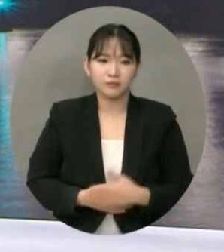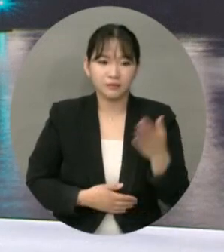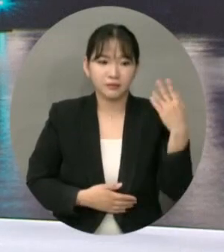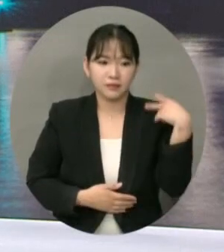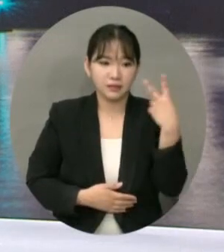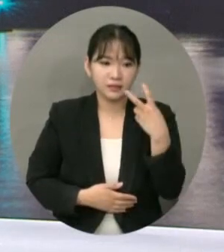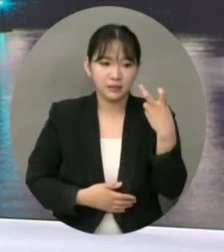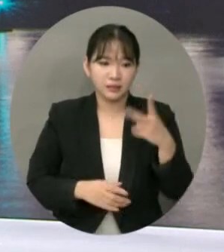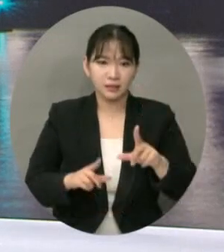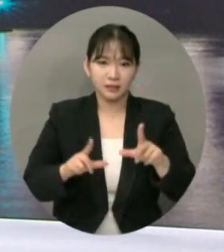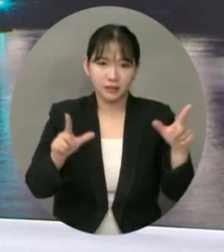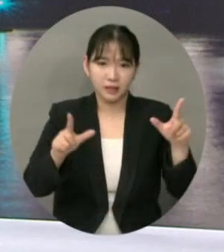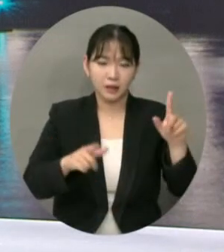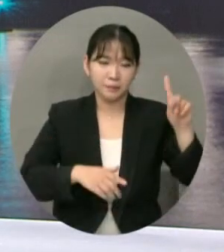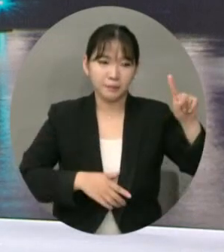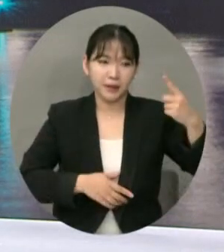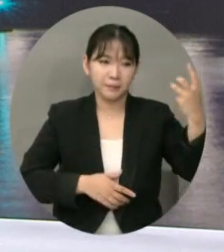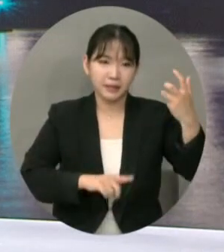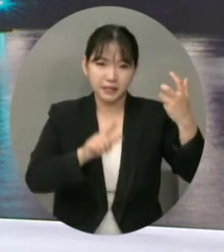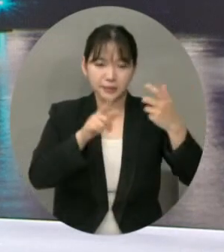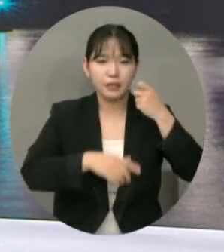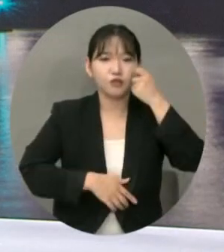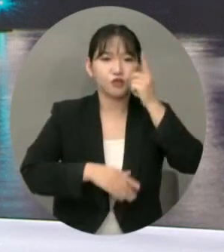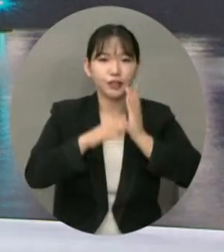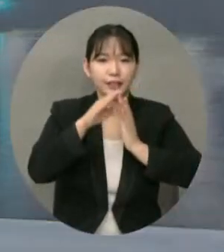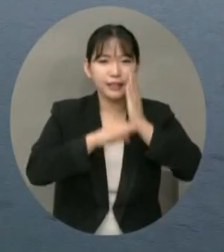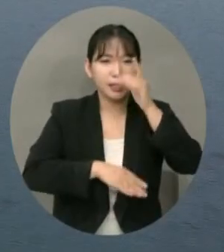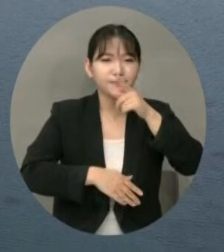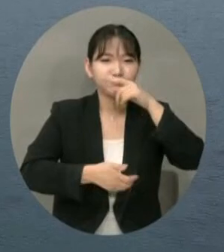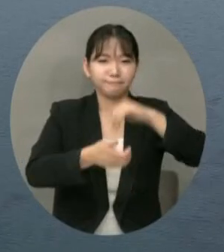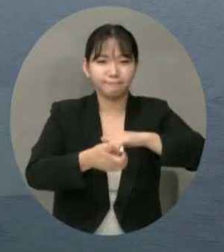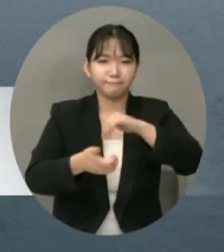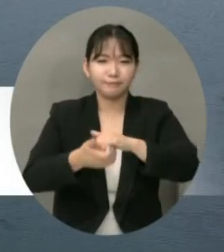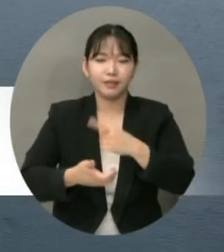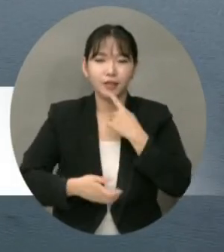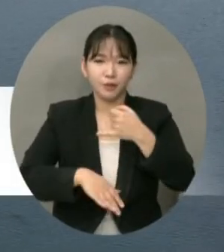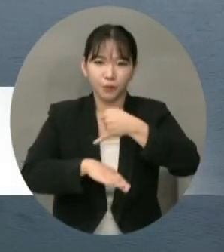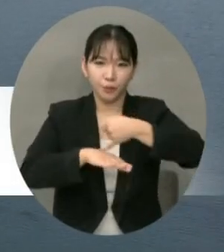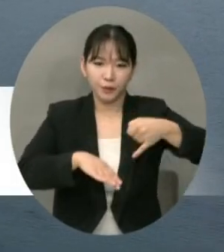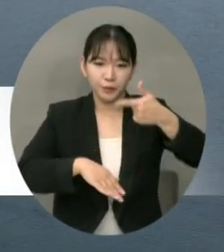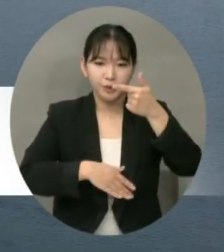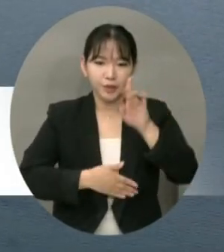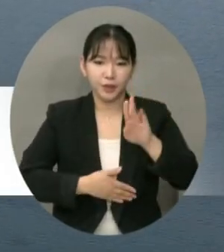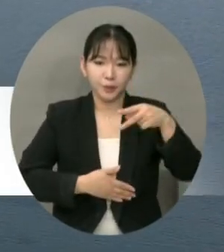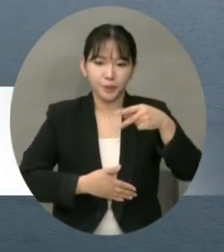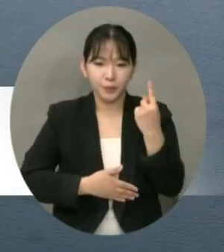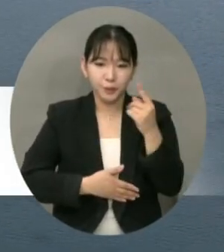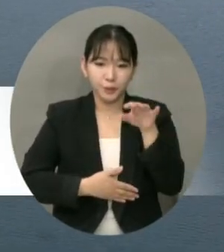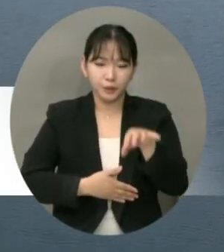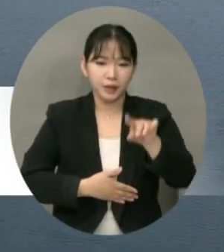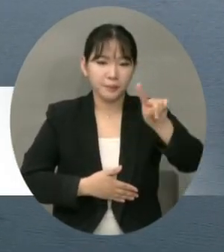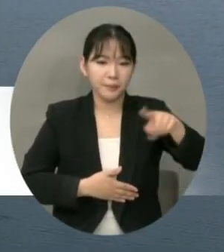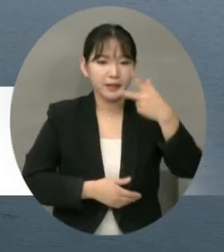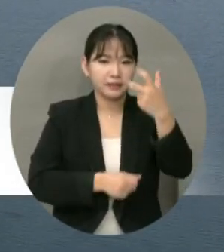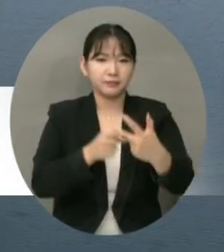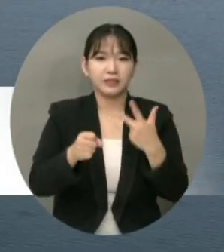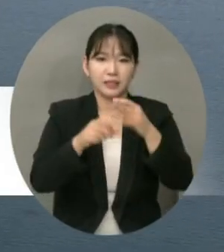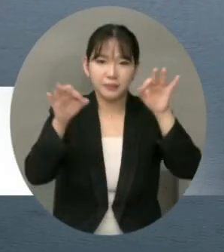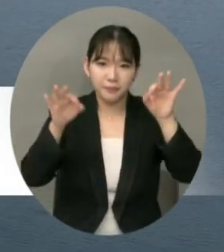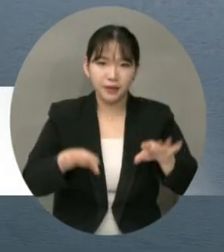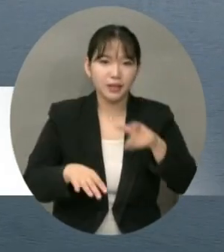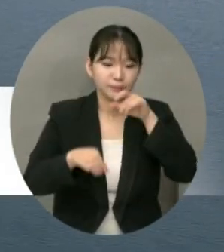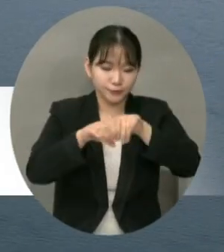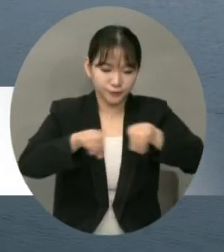지난 2022년 180일이 넘는 제한 급수가 이어졌던 완도군 납도의 177년 만에